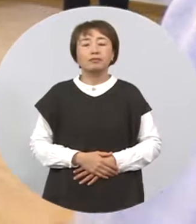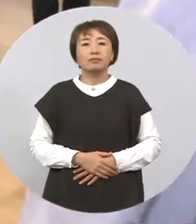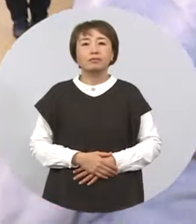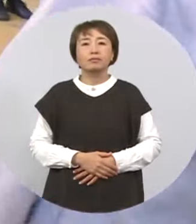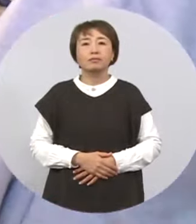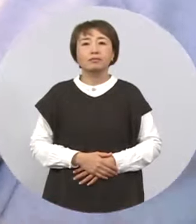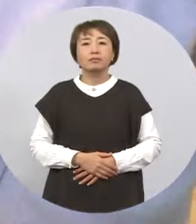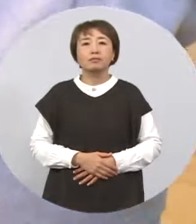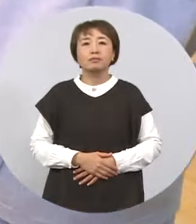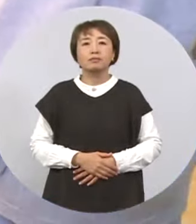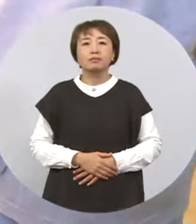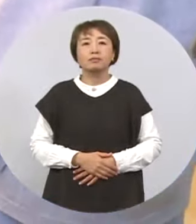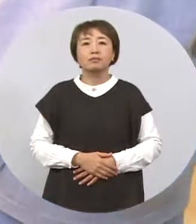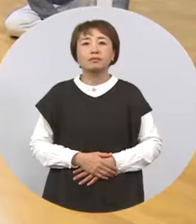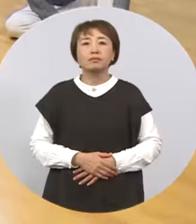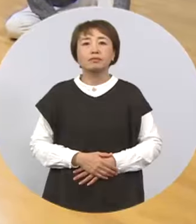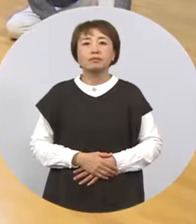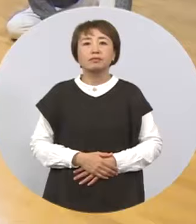します。